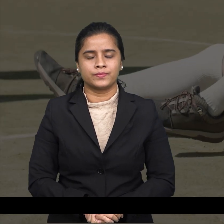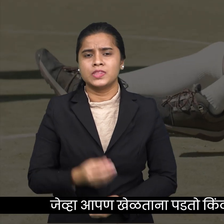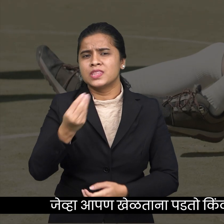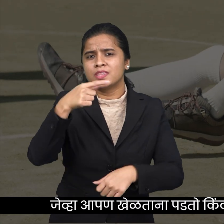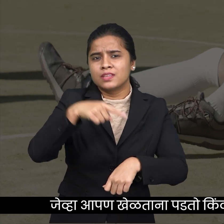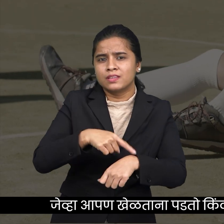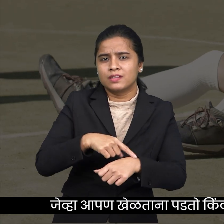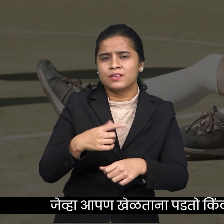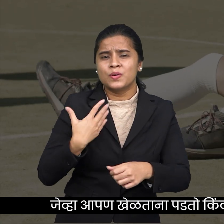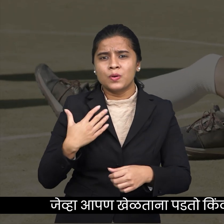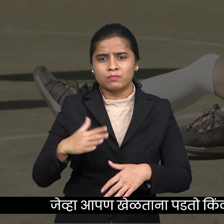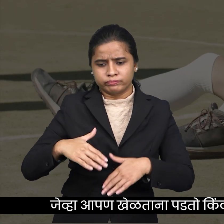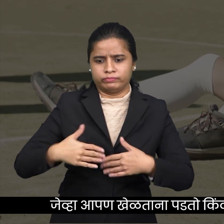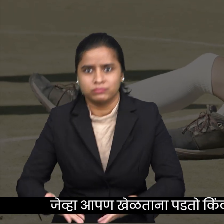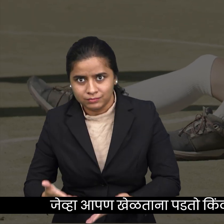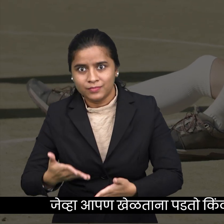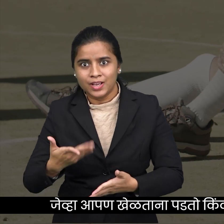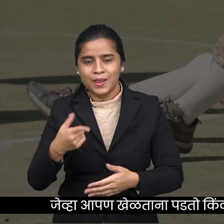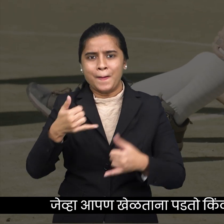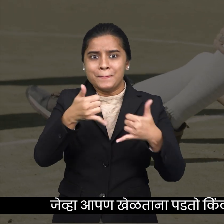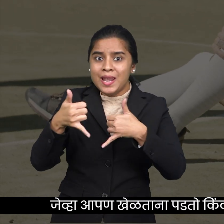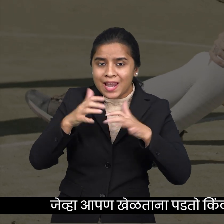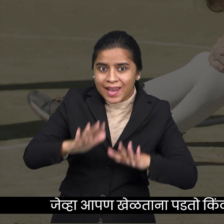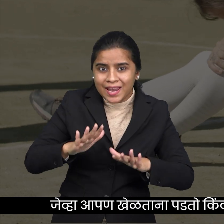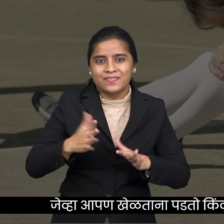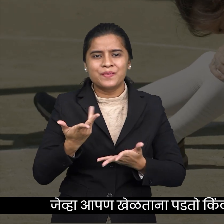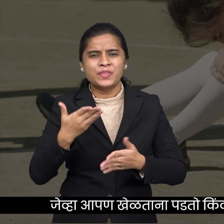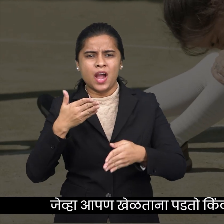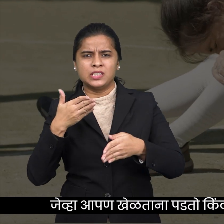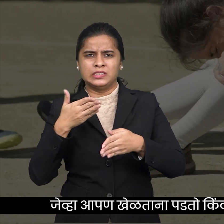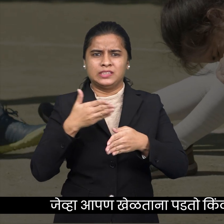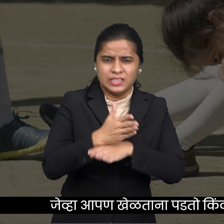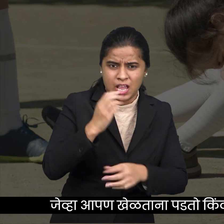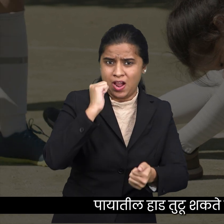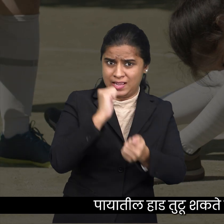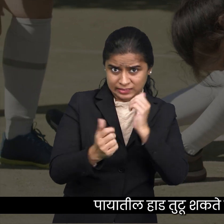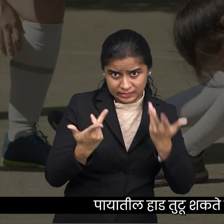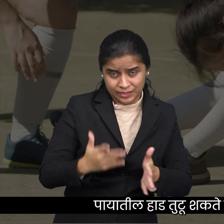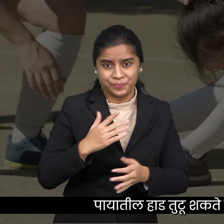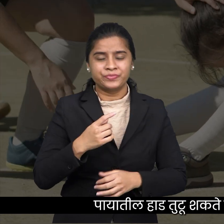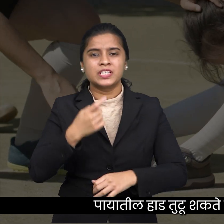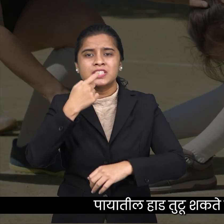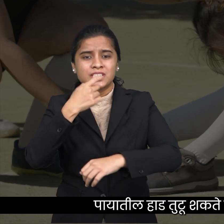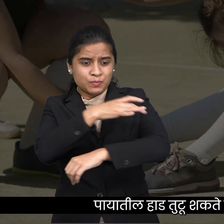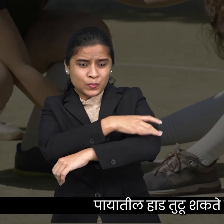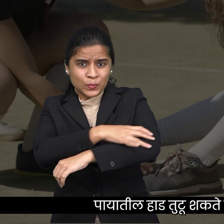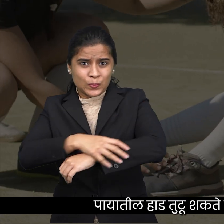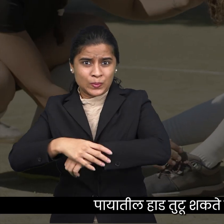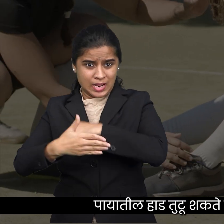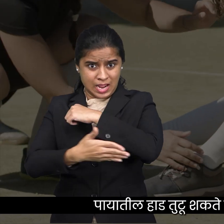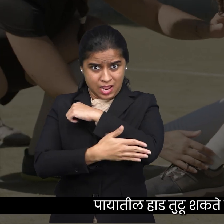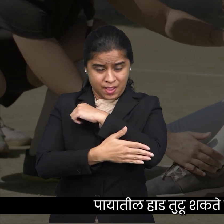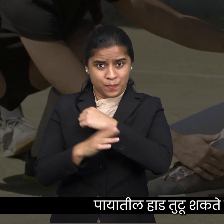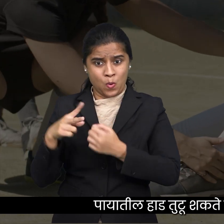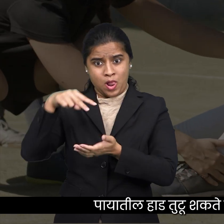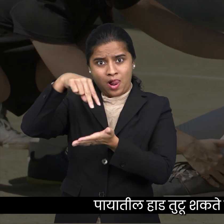कधी कधी जेव्हा आपण खेळताना पडतो किंवा अपघात होतो, तेव्हा आपल्या हातातील किंवा पायातील हाड तुटू शकते, ज्याला